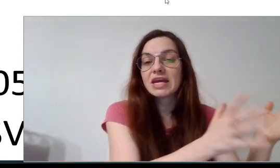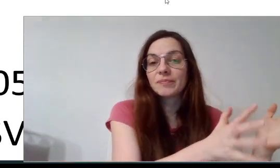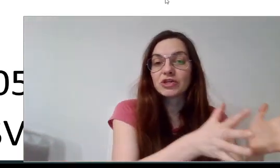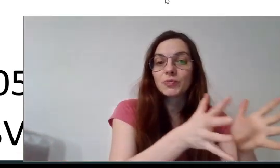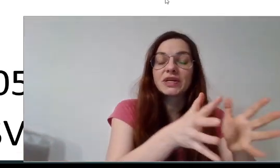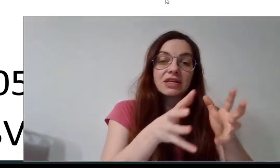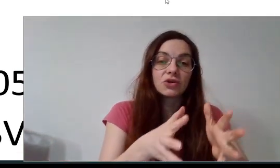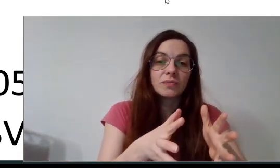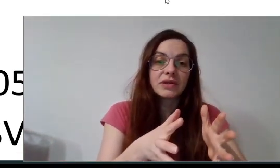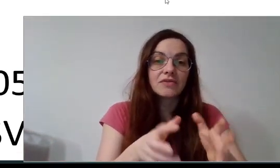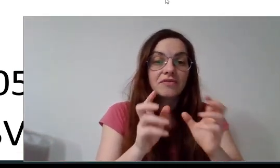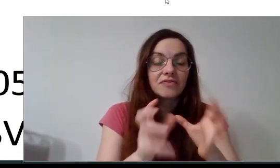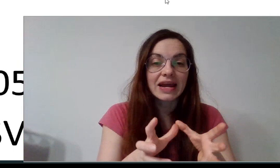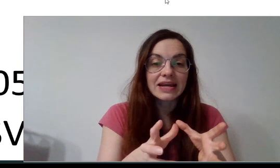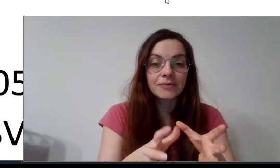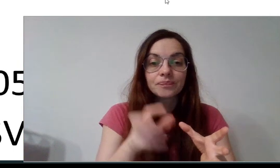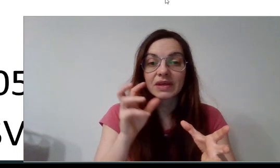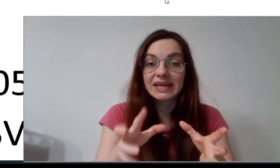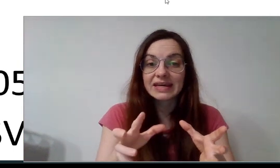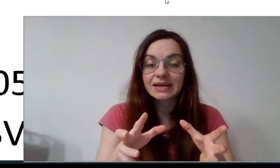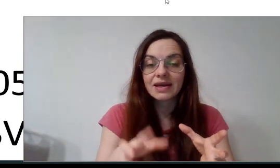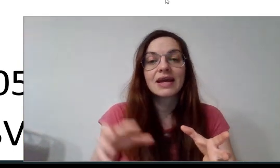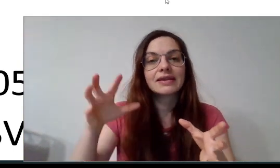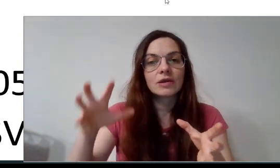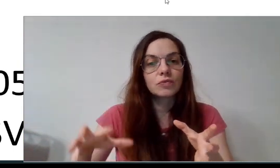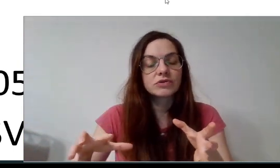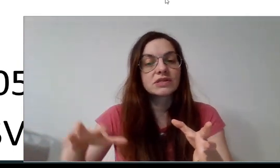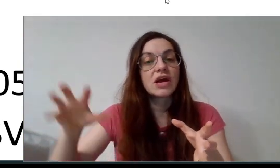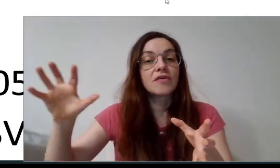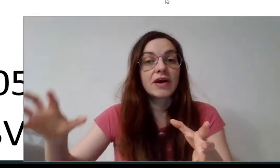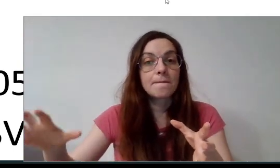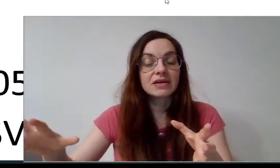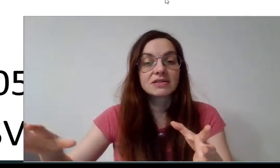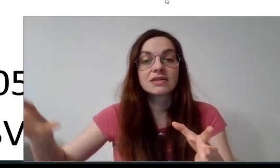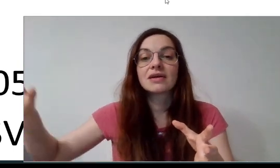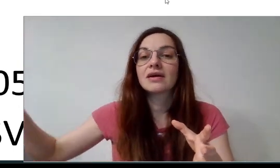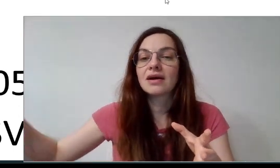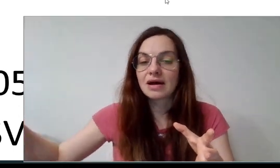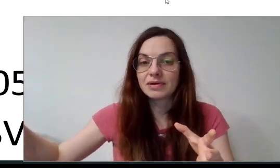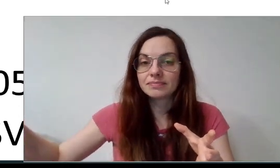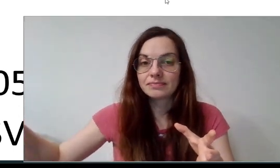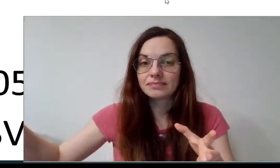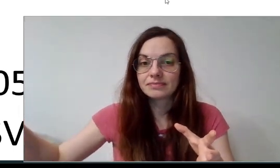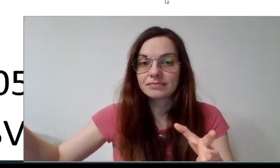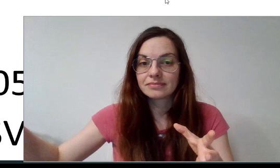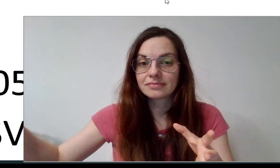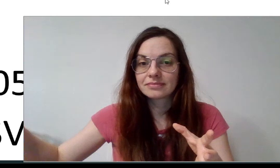Ich bin spät gekommen, weil ich den Bus verpasst habe.